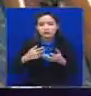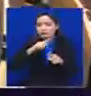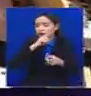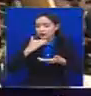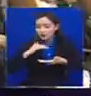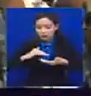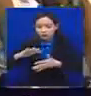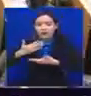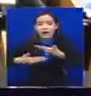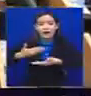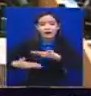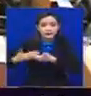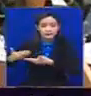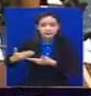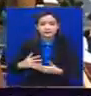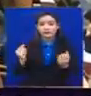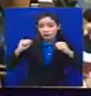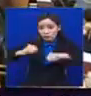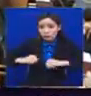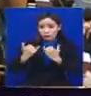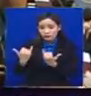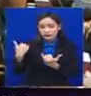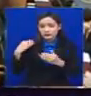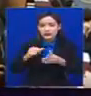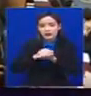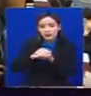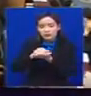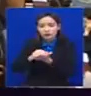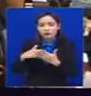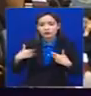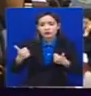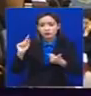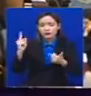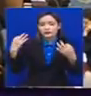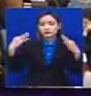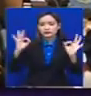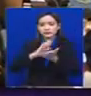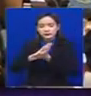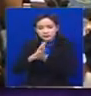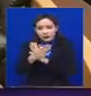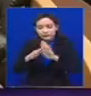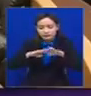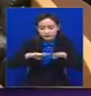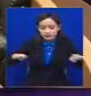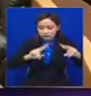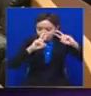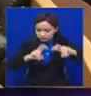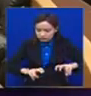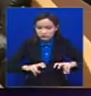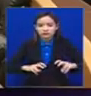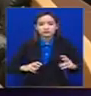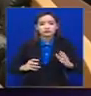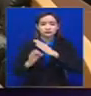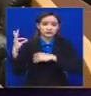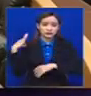ดความตกลงนี้นะครับจะมีอำนวยความสะดวกต่อการค้าเสรีปรับมาตรฐานการตรวจสอบของประเทศสมาชิกอาเซีย